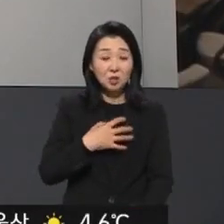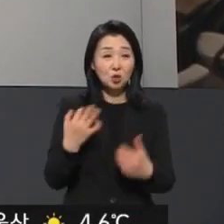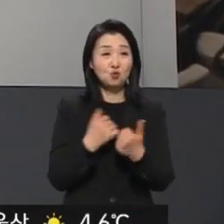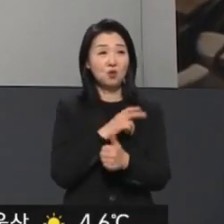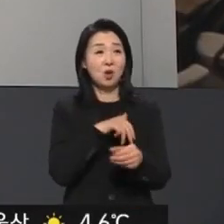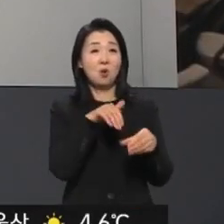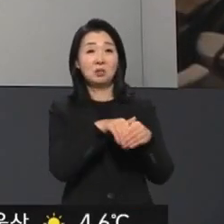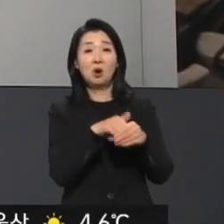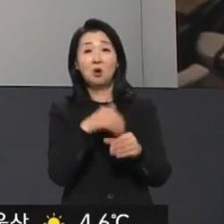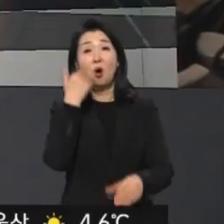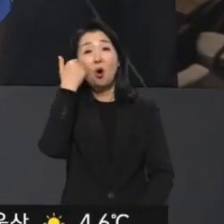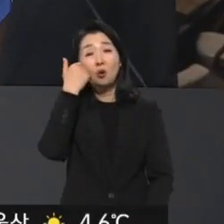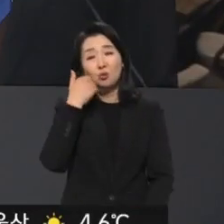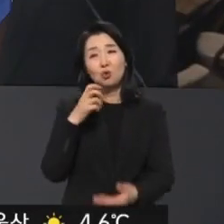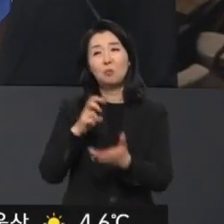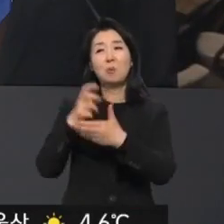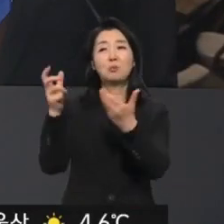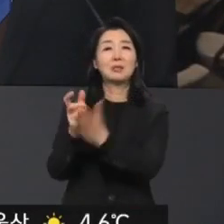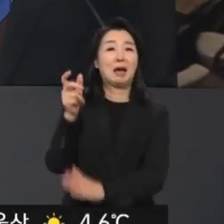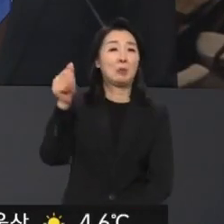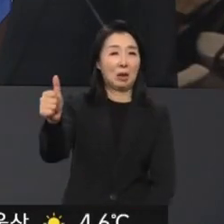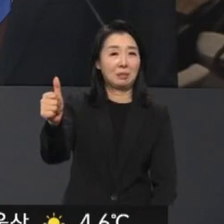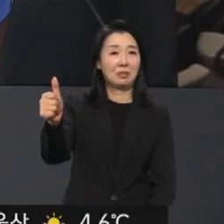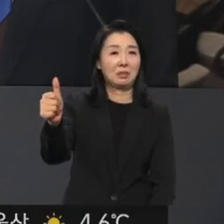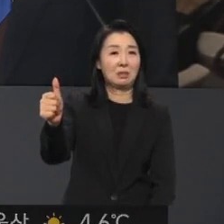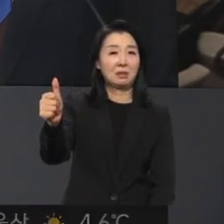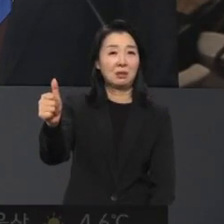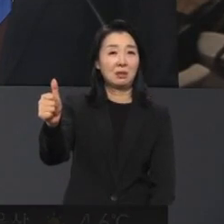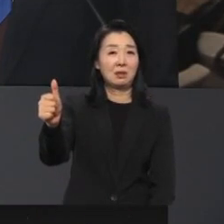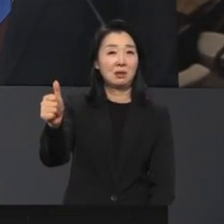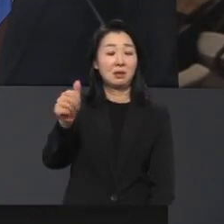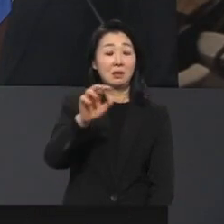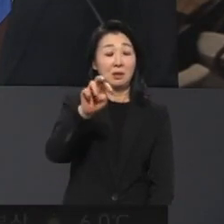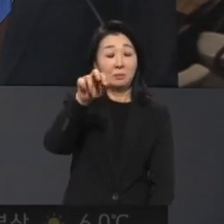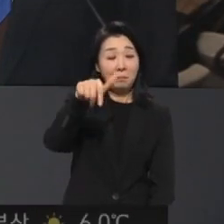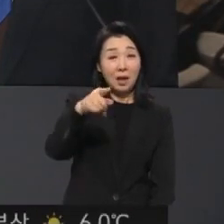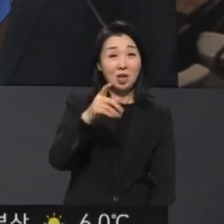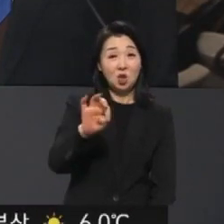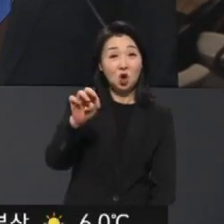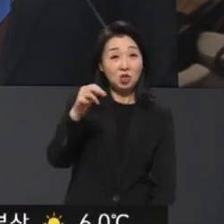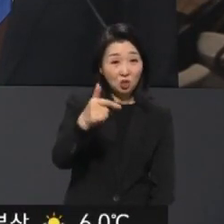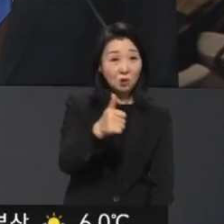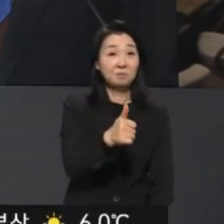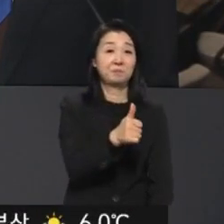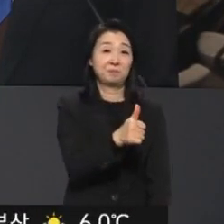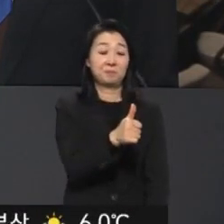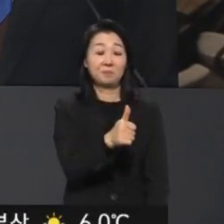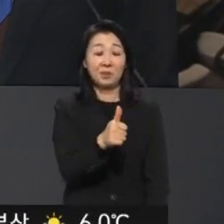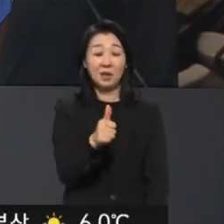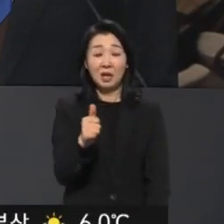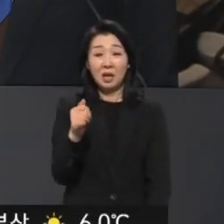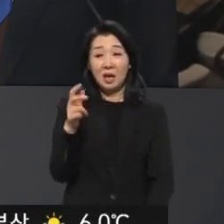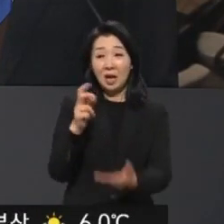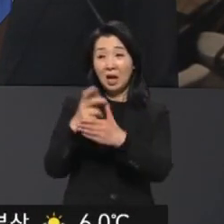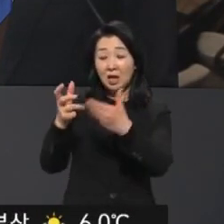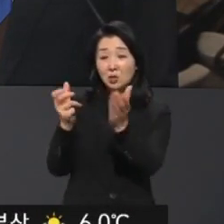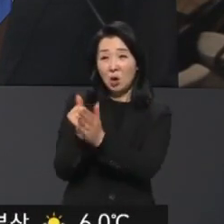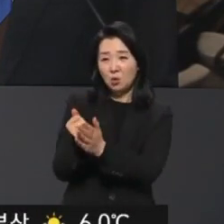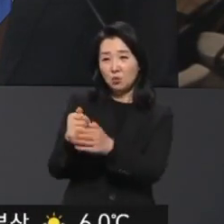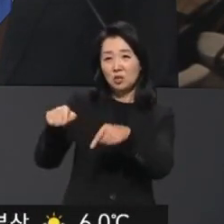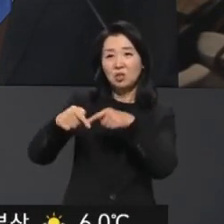상대 다름 아닌 한동훈 법무부 장관인데요. 박영선 전 장관은 한 장관을 정치보복 사령탑의